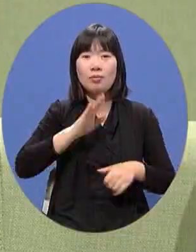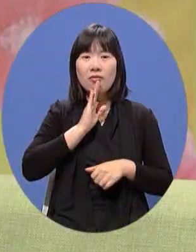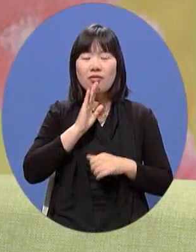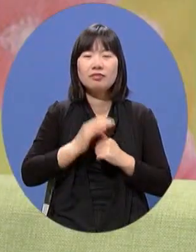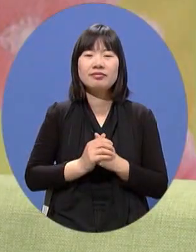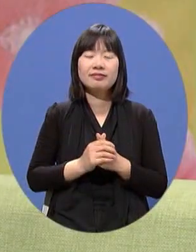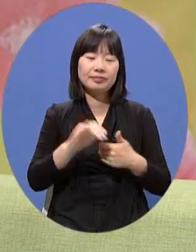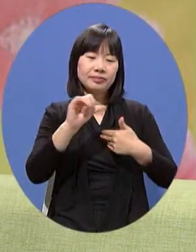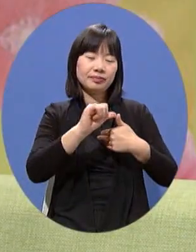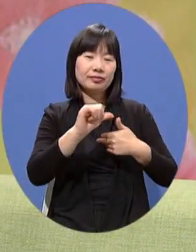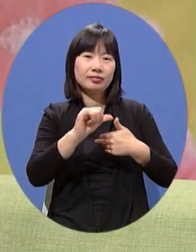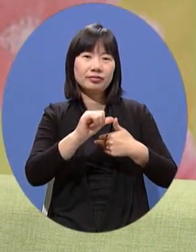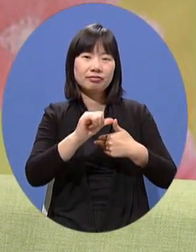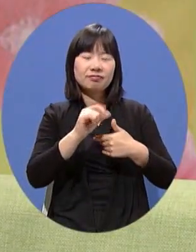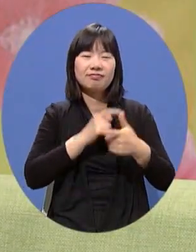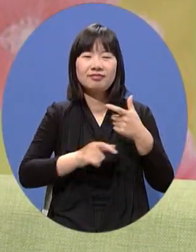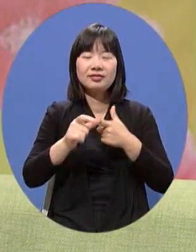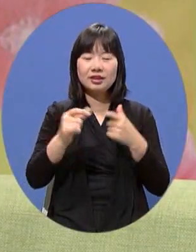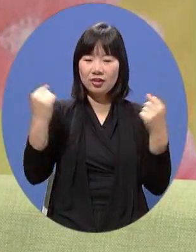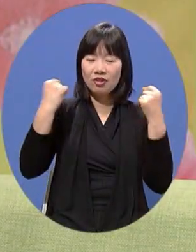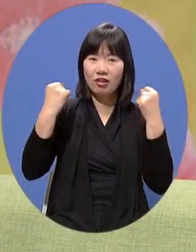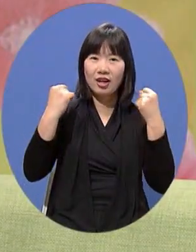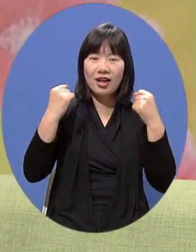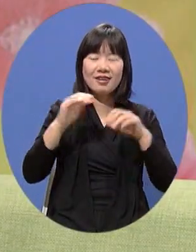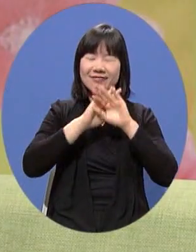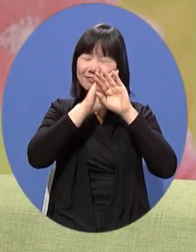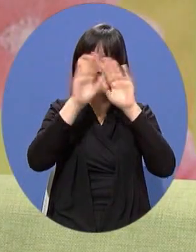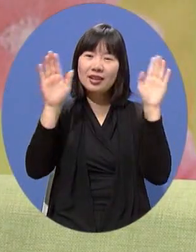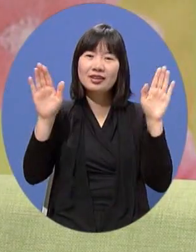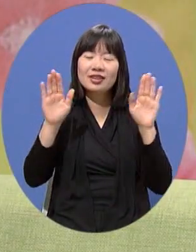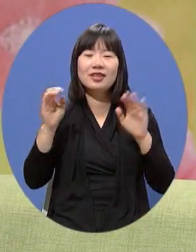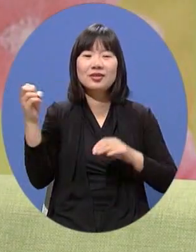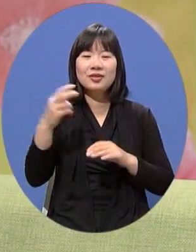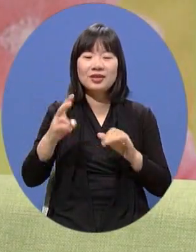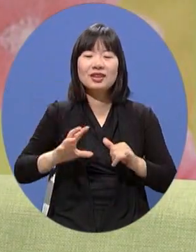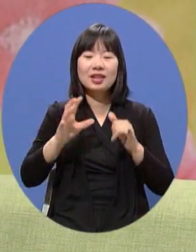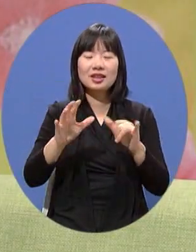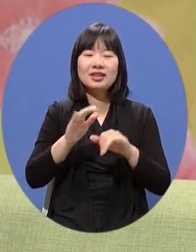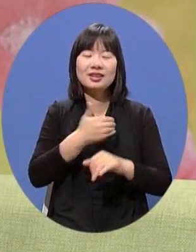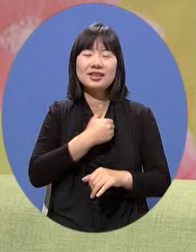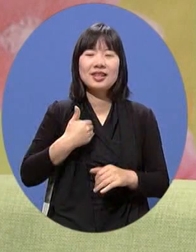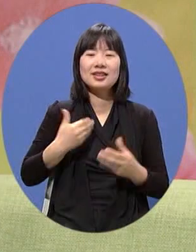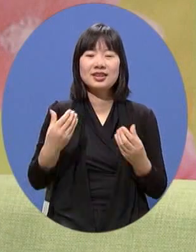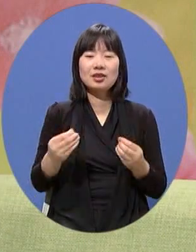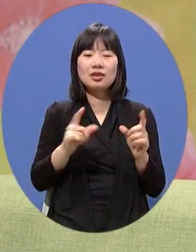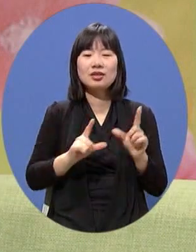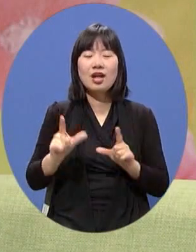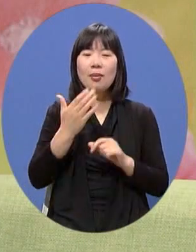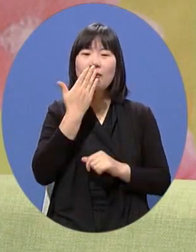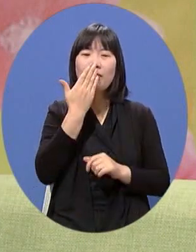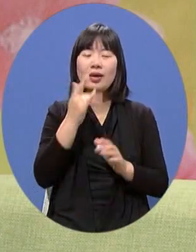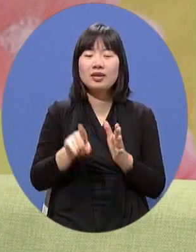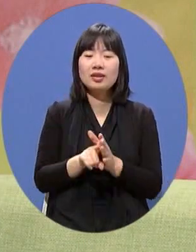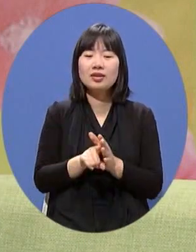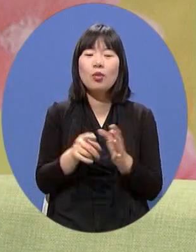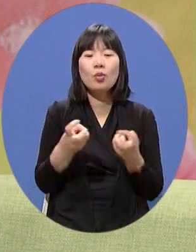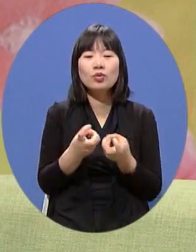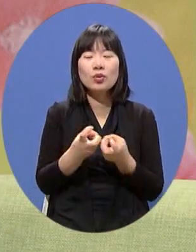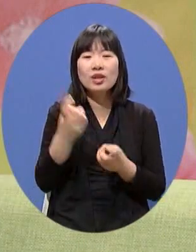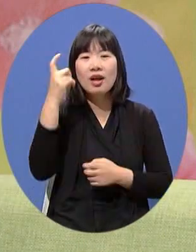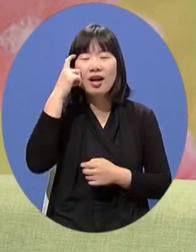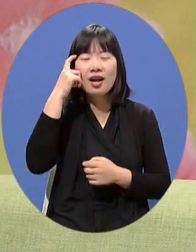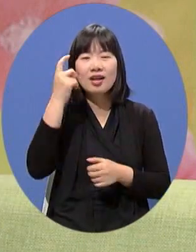그렇다면요, 서진이가 좀 더 건강하게, 밝게, 또 이 세상을 정말 자신 있게 살아나가려면 어떻게 해야